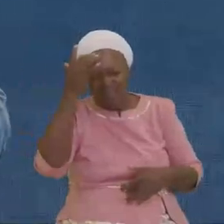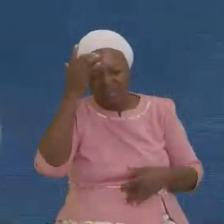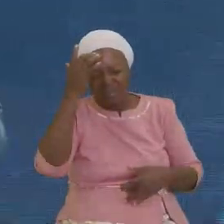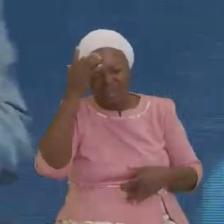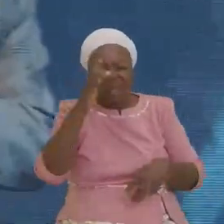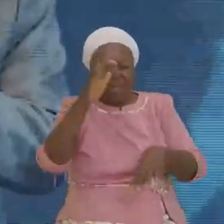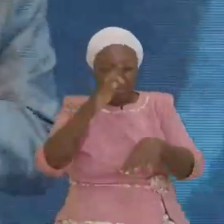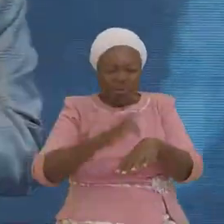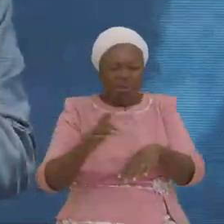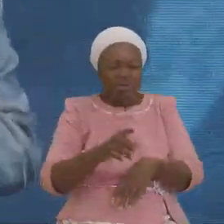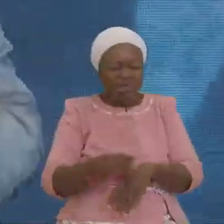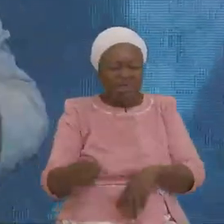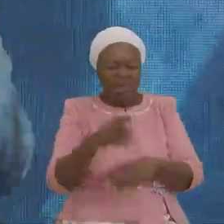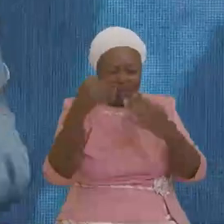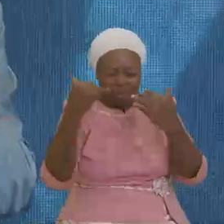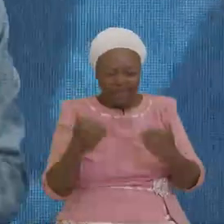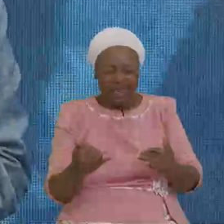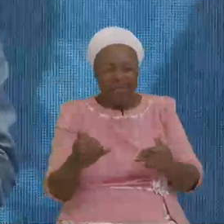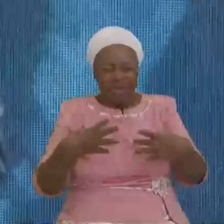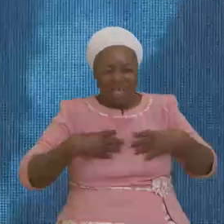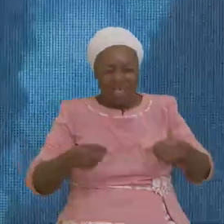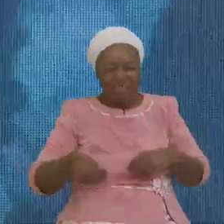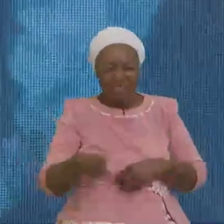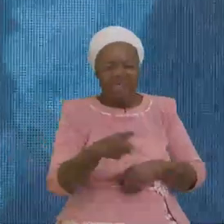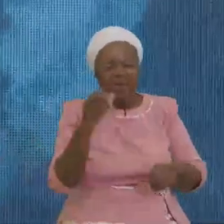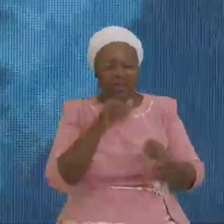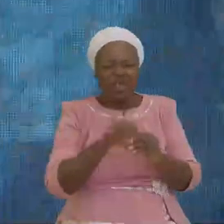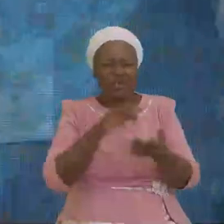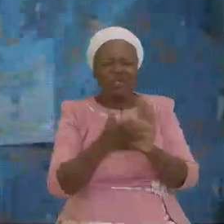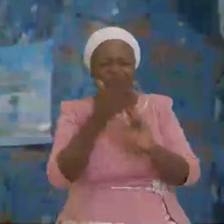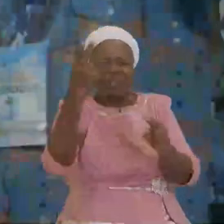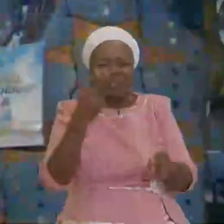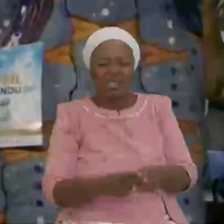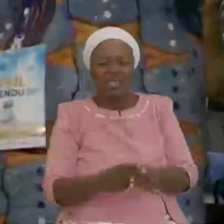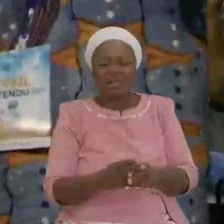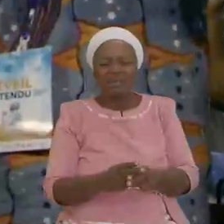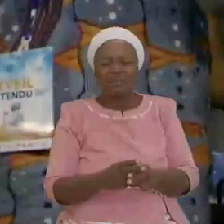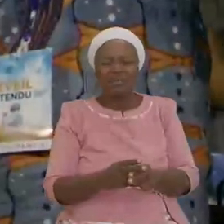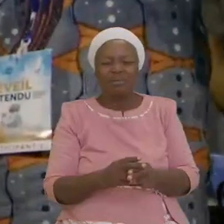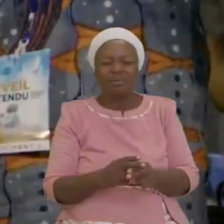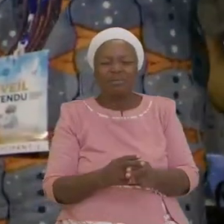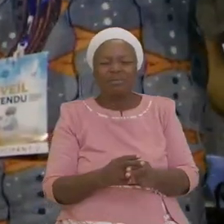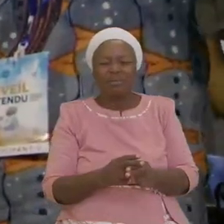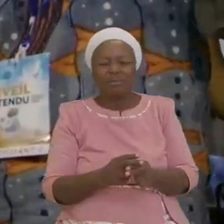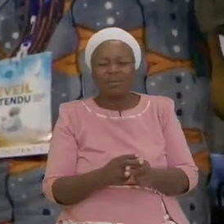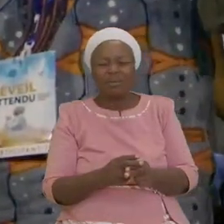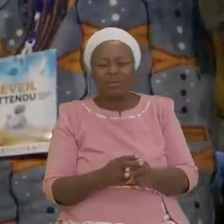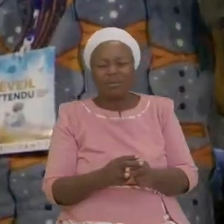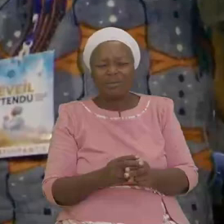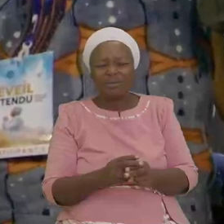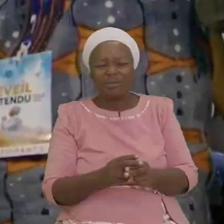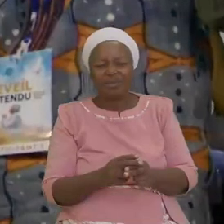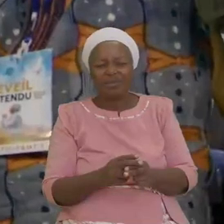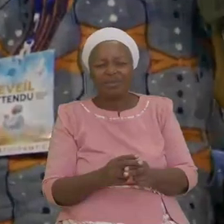Toute douleur, toute maladie, touche-les maintenant, guéris-les au nom de